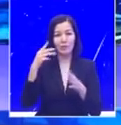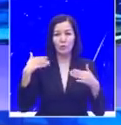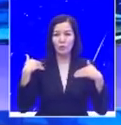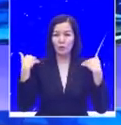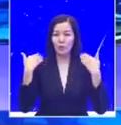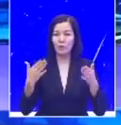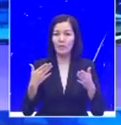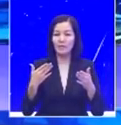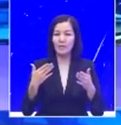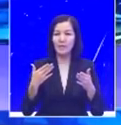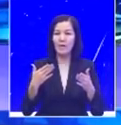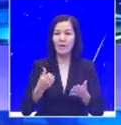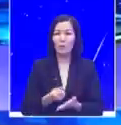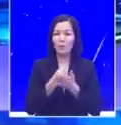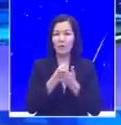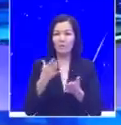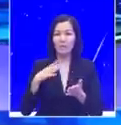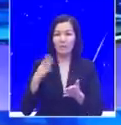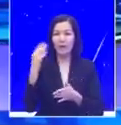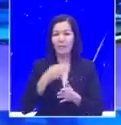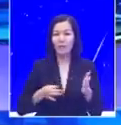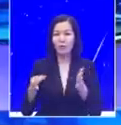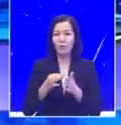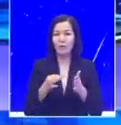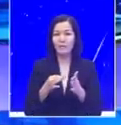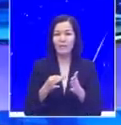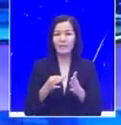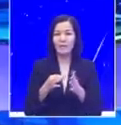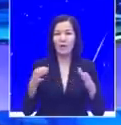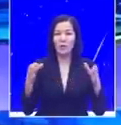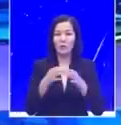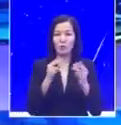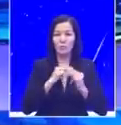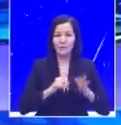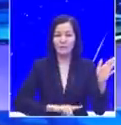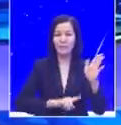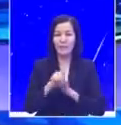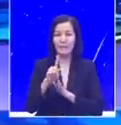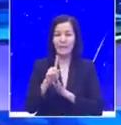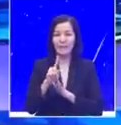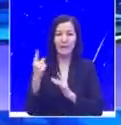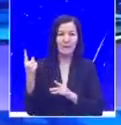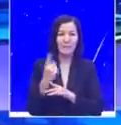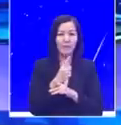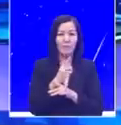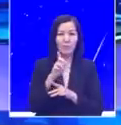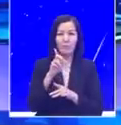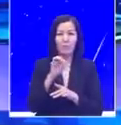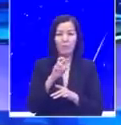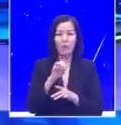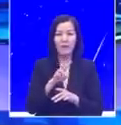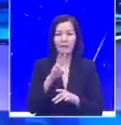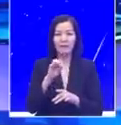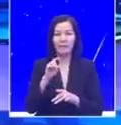да қызу қолдап жатыр. Алматы облысында бүгін арнайы қор өз жұмысын бастады. Оған алғашқылардың бірі болып